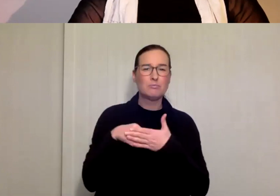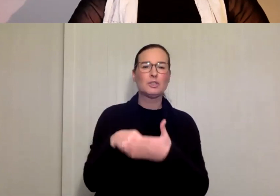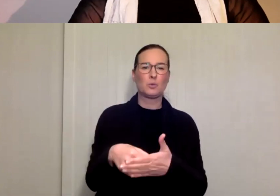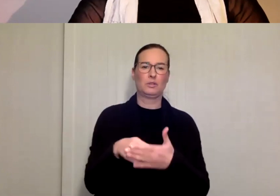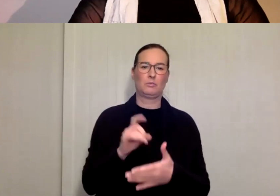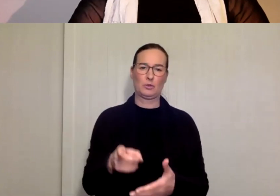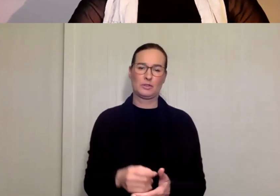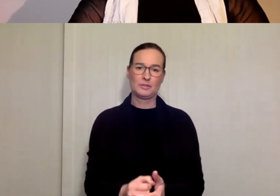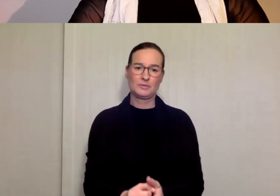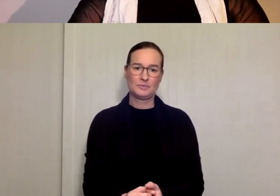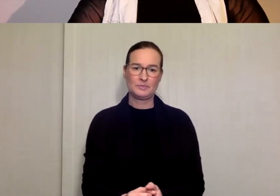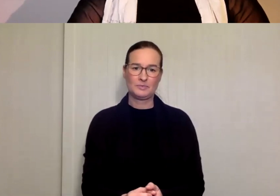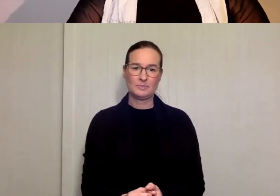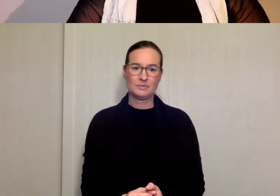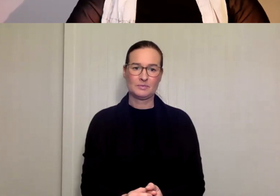Frau Priesmann?